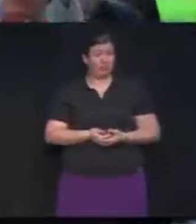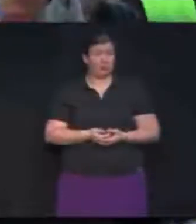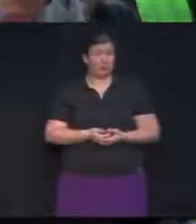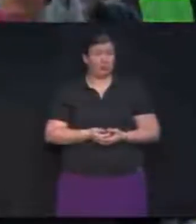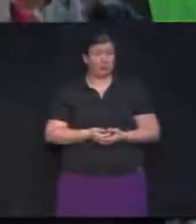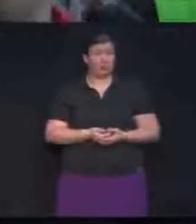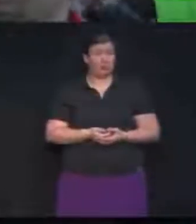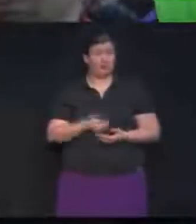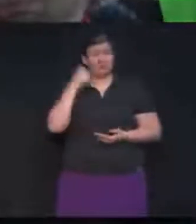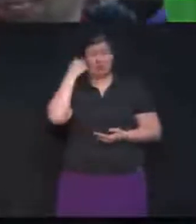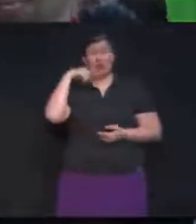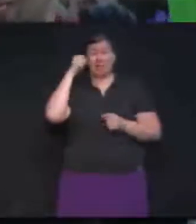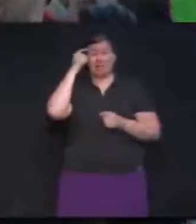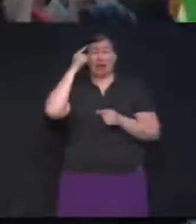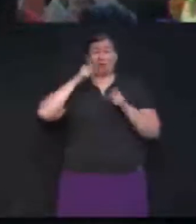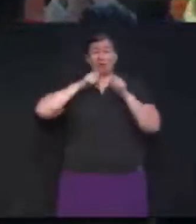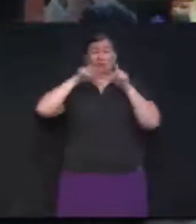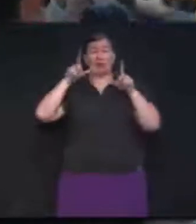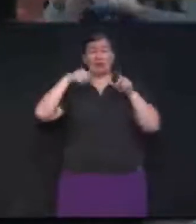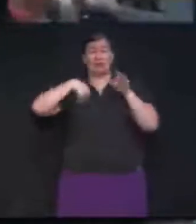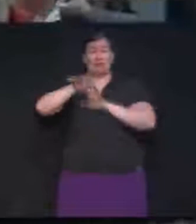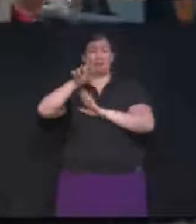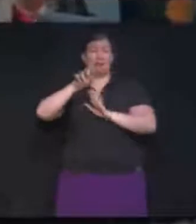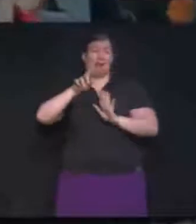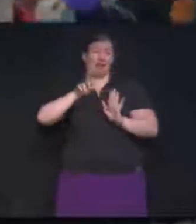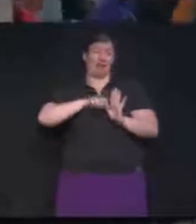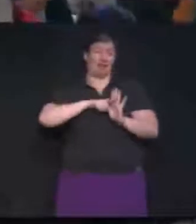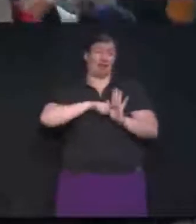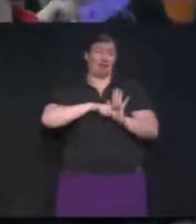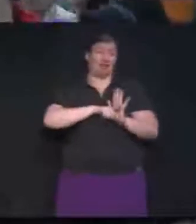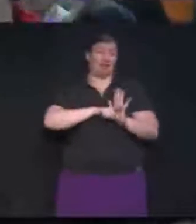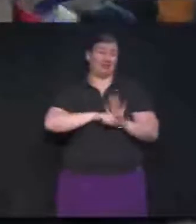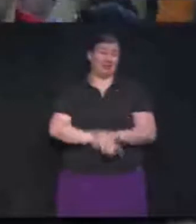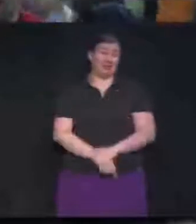ich teile dem Antragsteller mit das Meinungsbild des gemischt leicht negativ